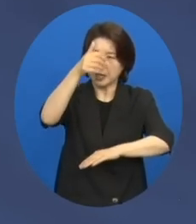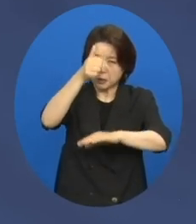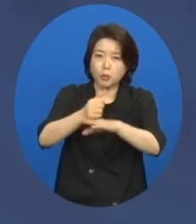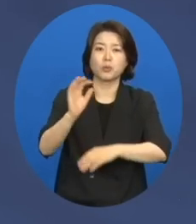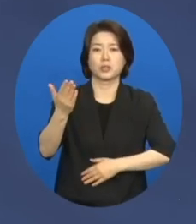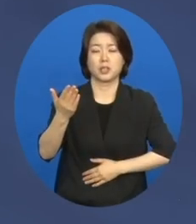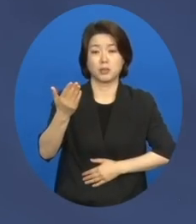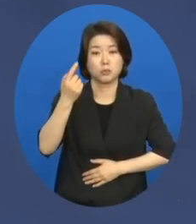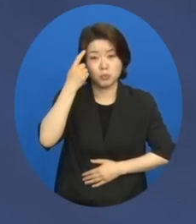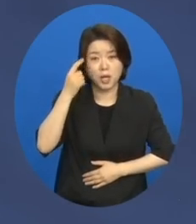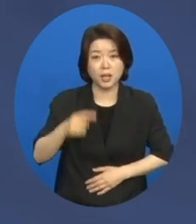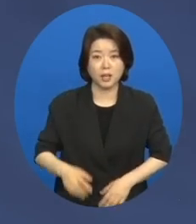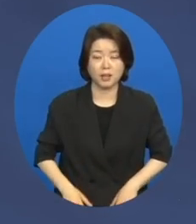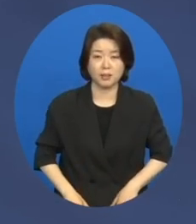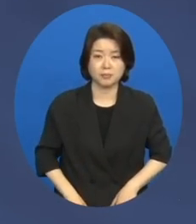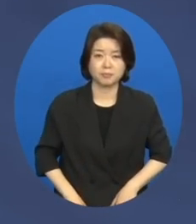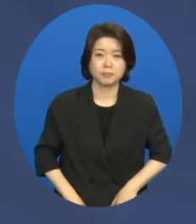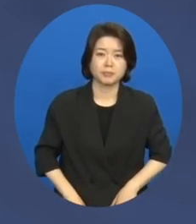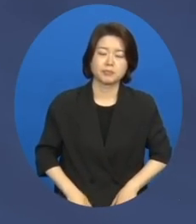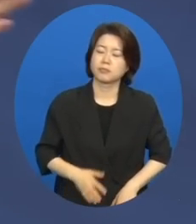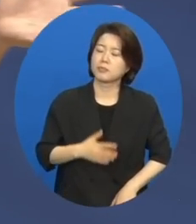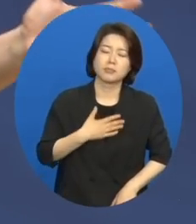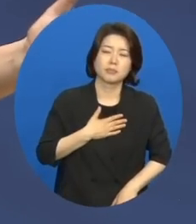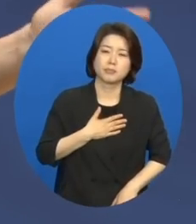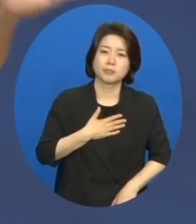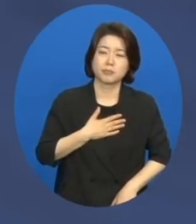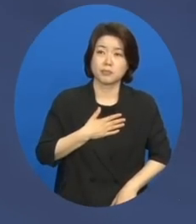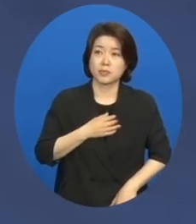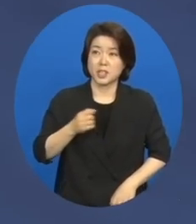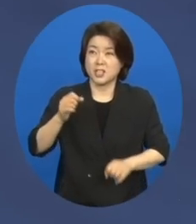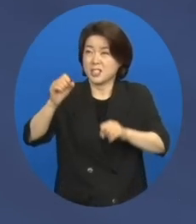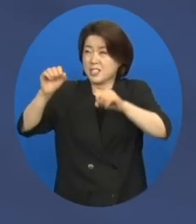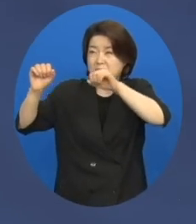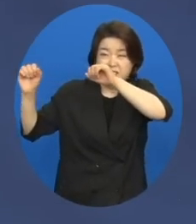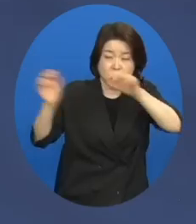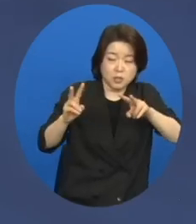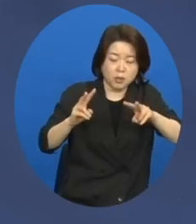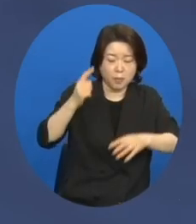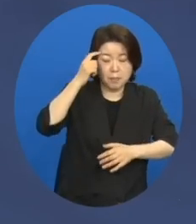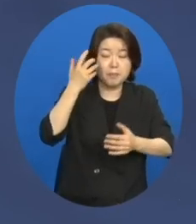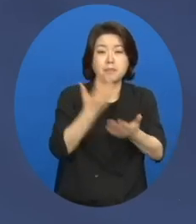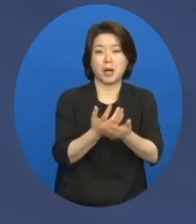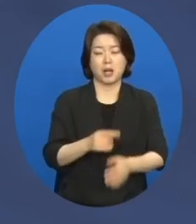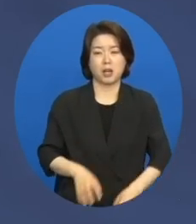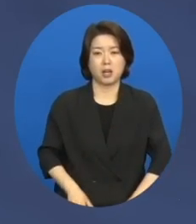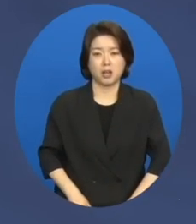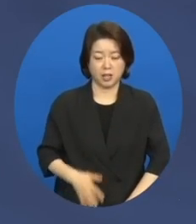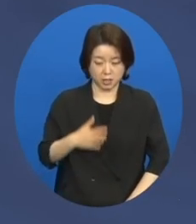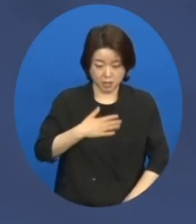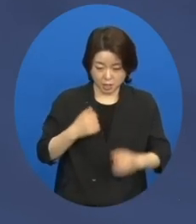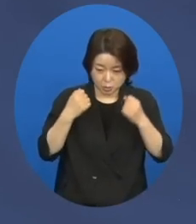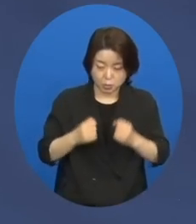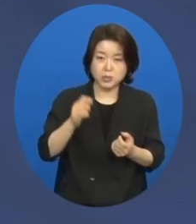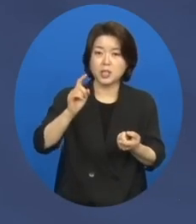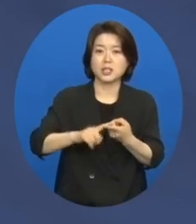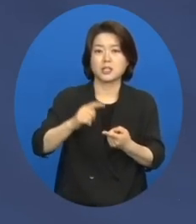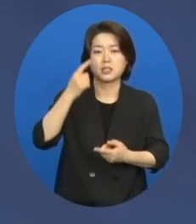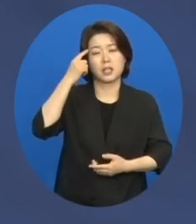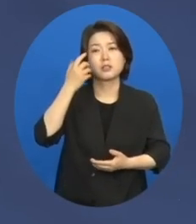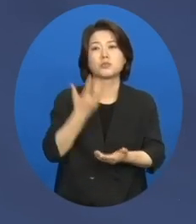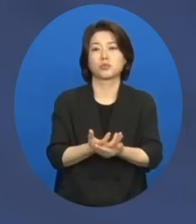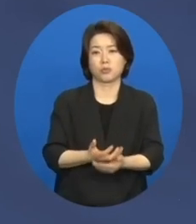하는지를 정말 뭐 무슨 천둥 번개 뭐 이런 충격이 아니라요. 존재의 충격이었어요. 그게